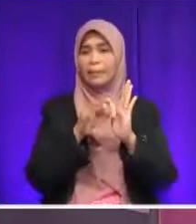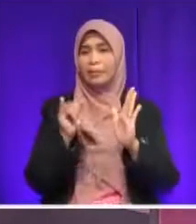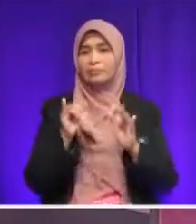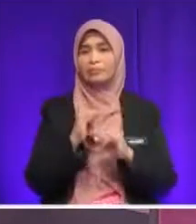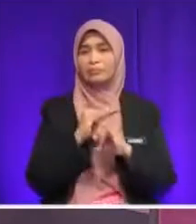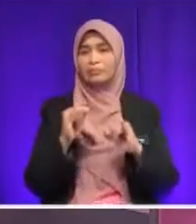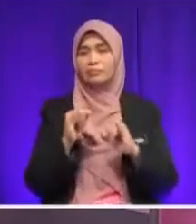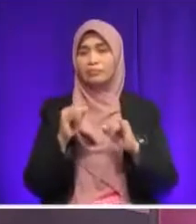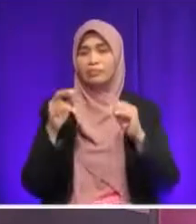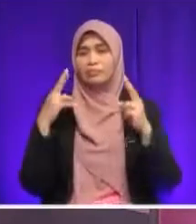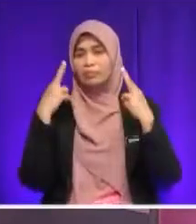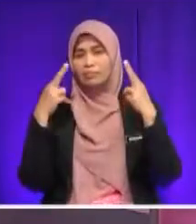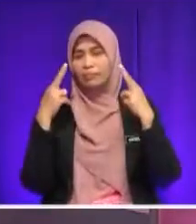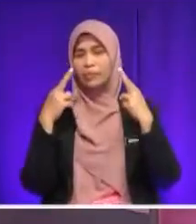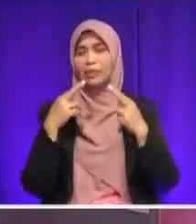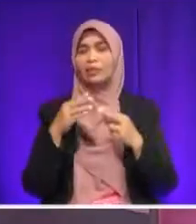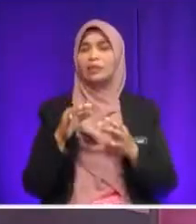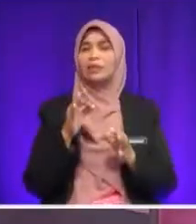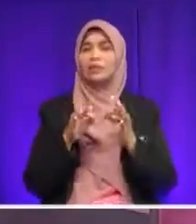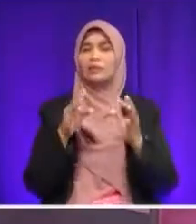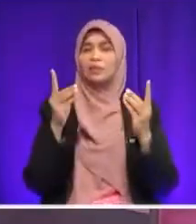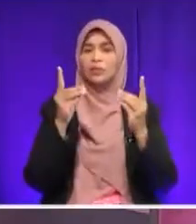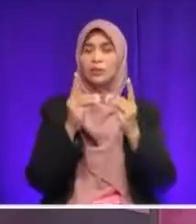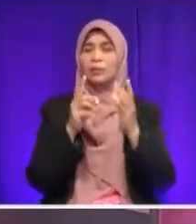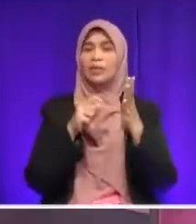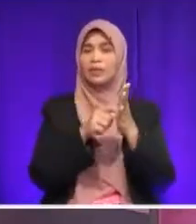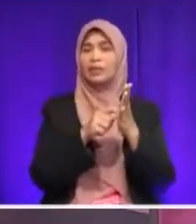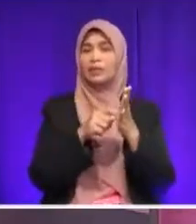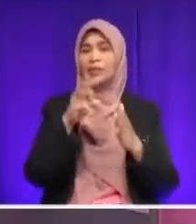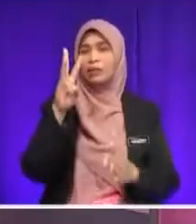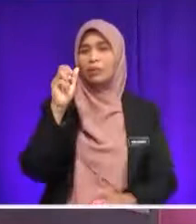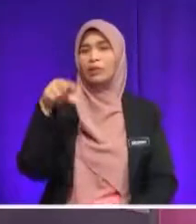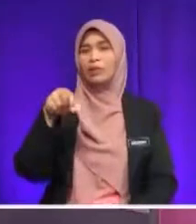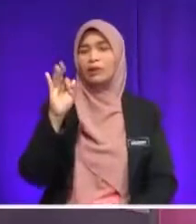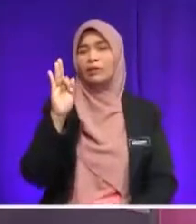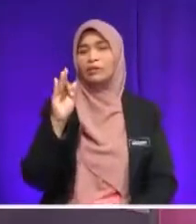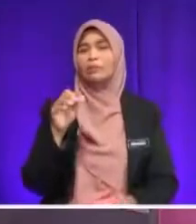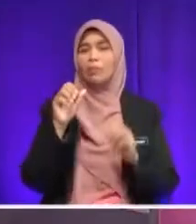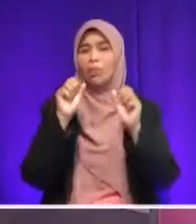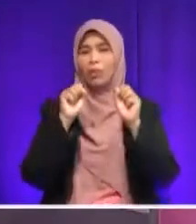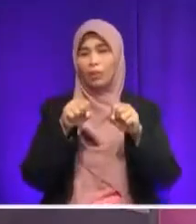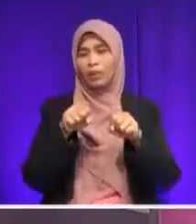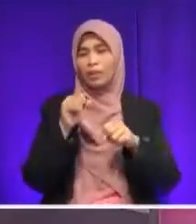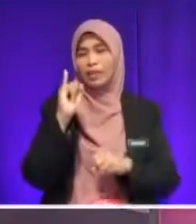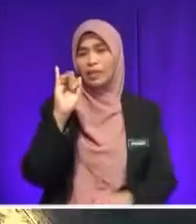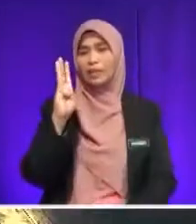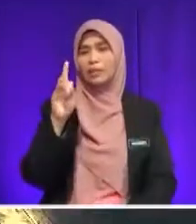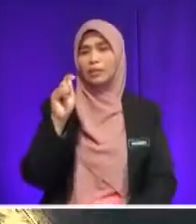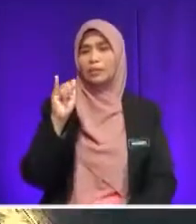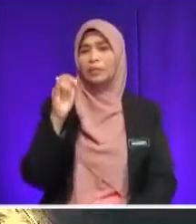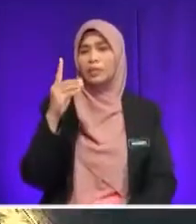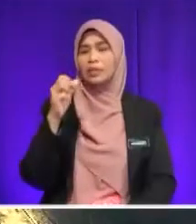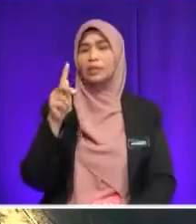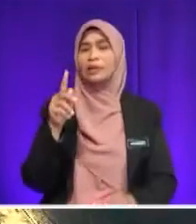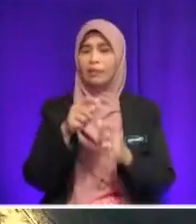Jangan risau asal jumpul jutaan waqaf bolehlah it tidak di situ jadi chef Nah itulah kita tahu